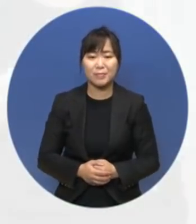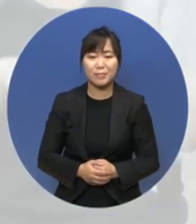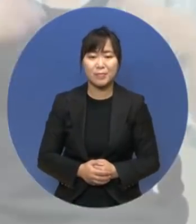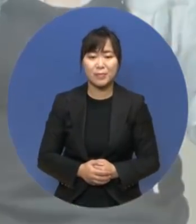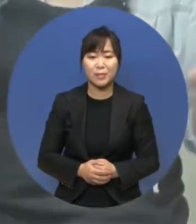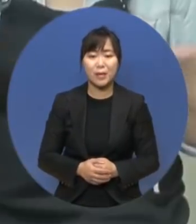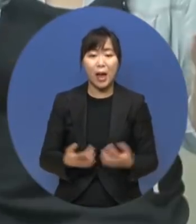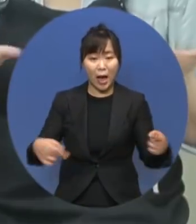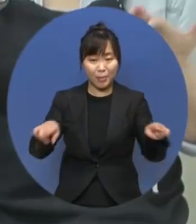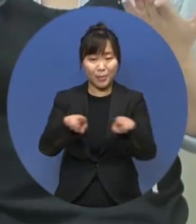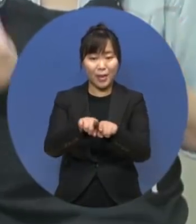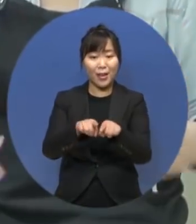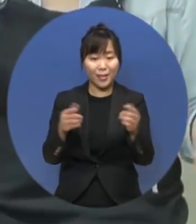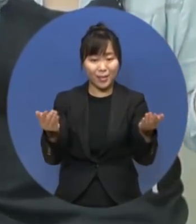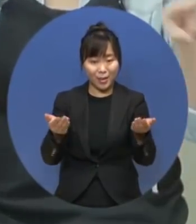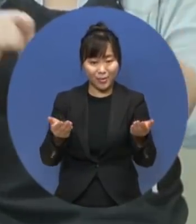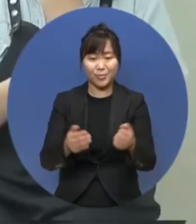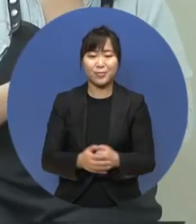함께 일하고